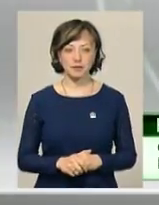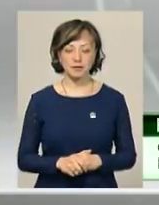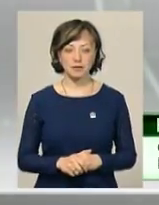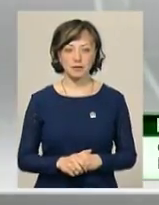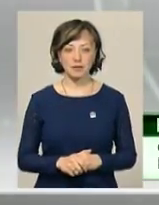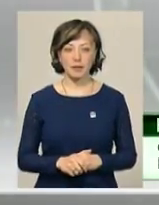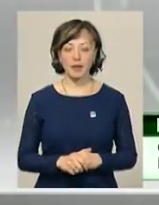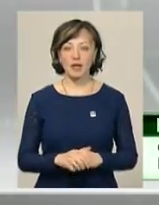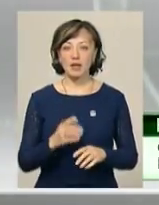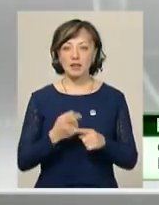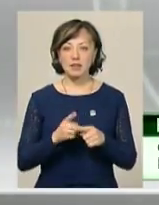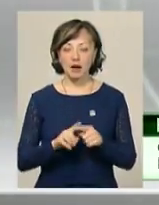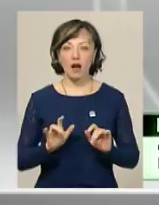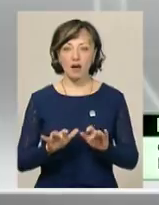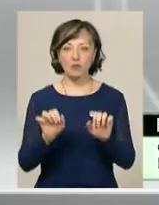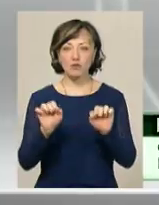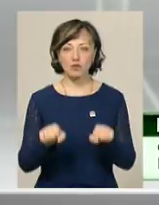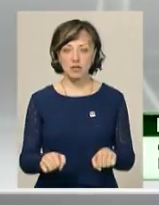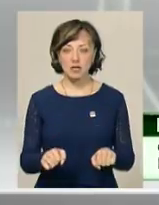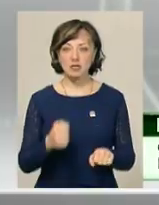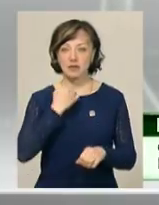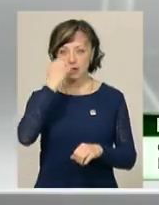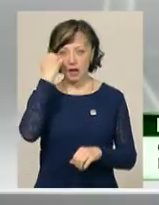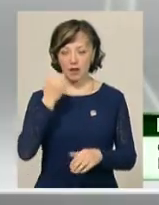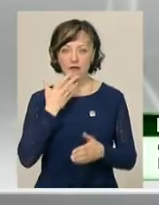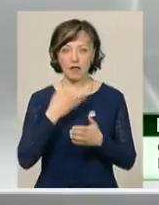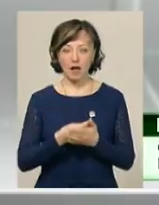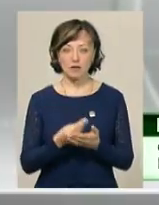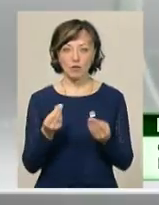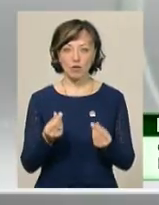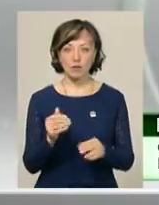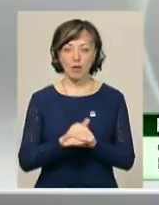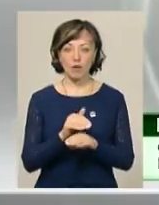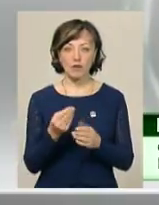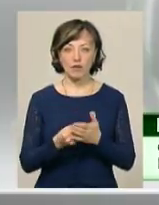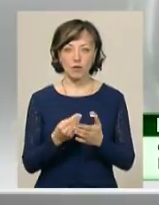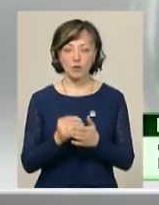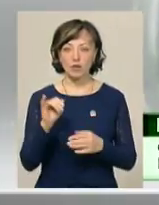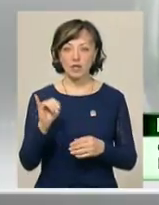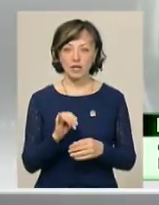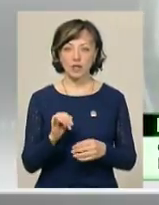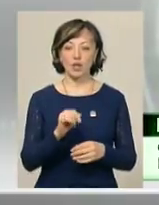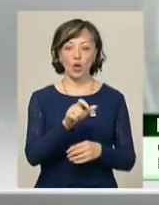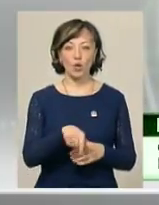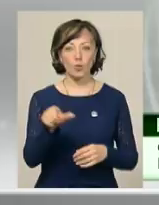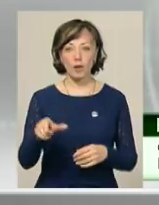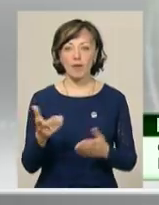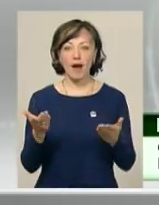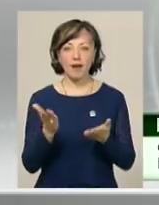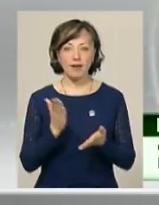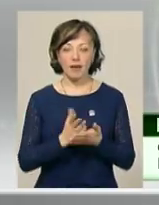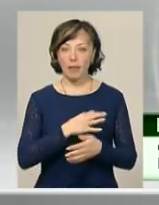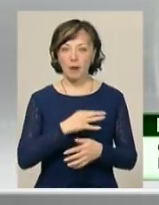акція можлива завдяки власним коштам нашого благодійного фонду та звичайним хмельничанам, які є небайдужими